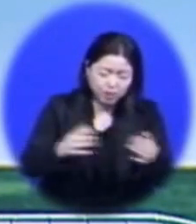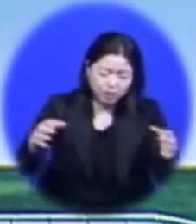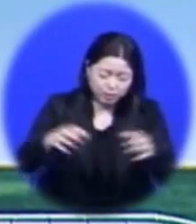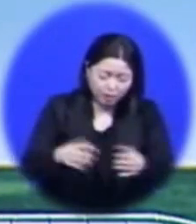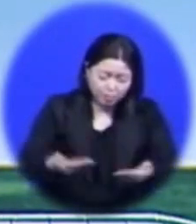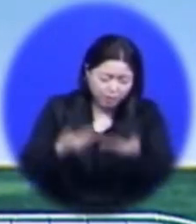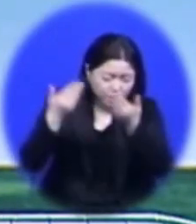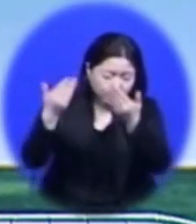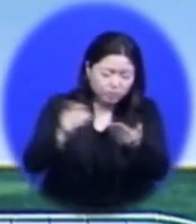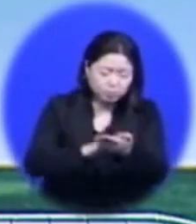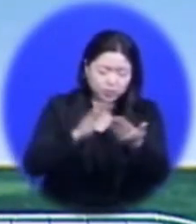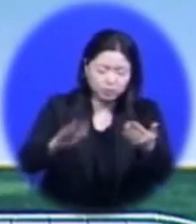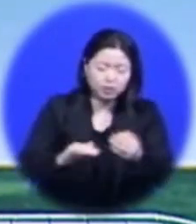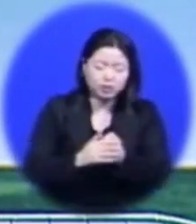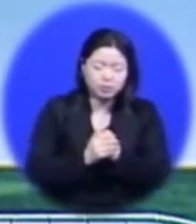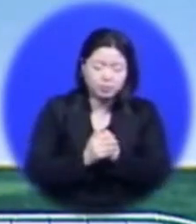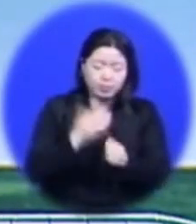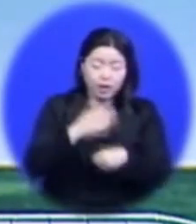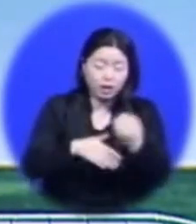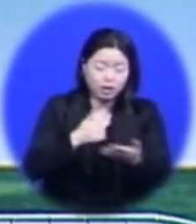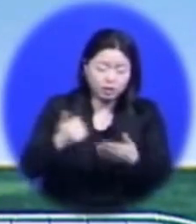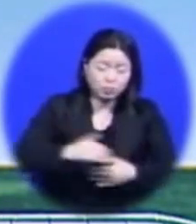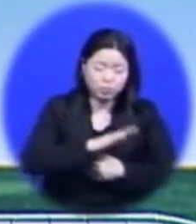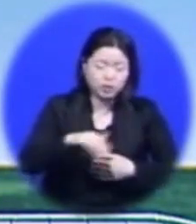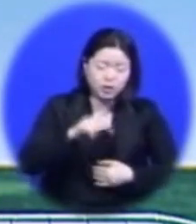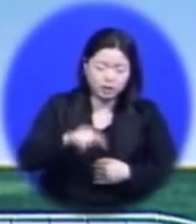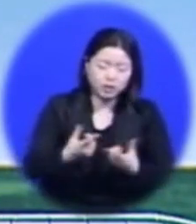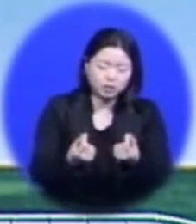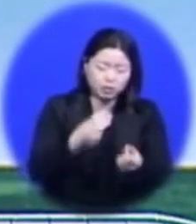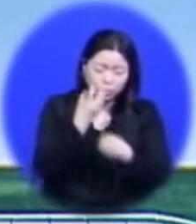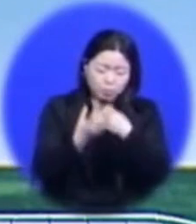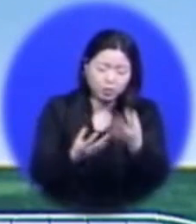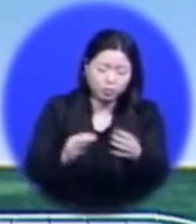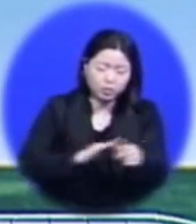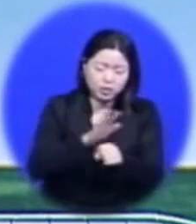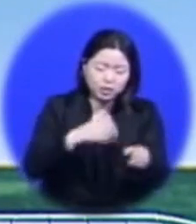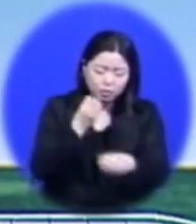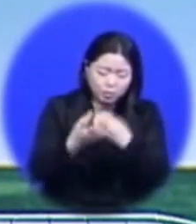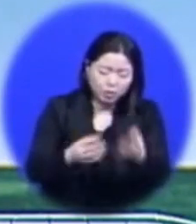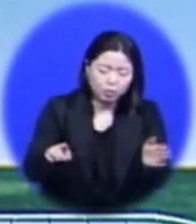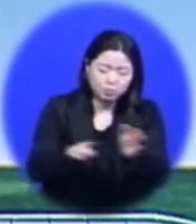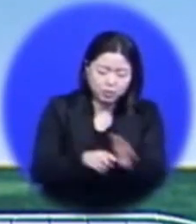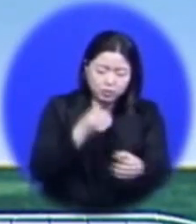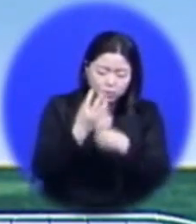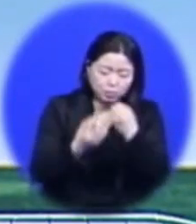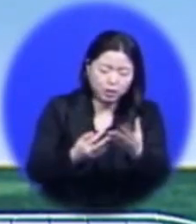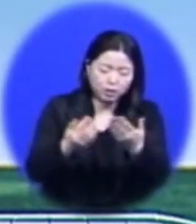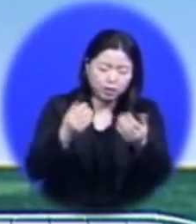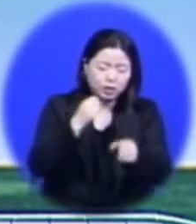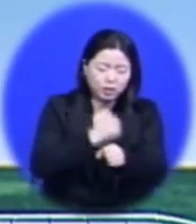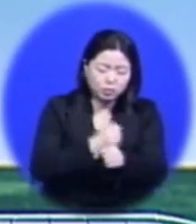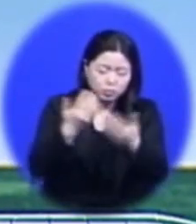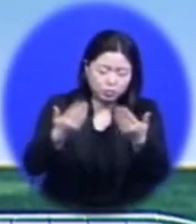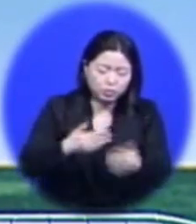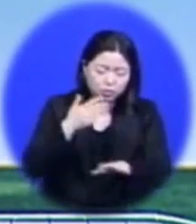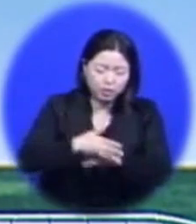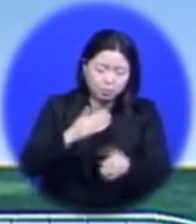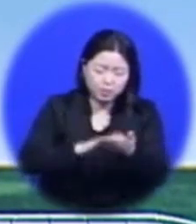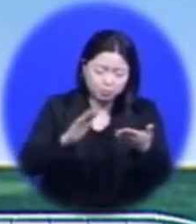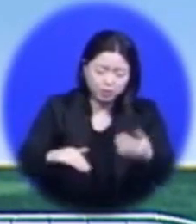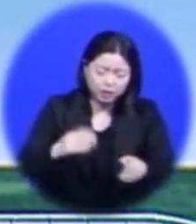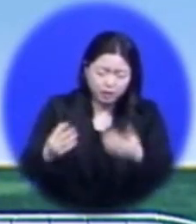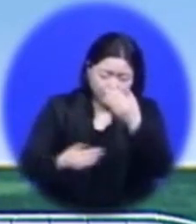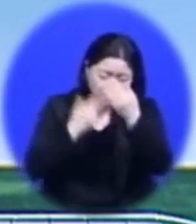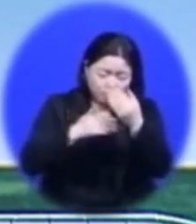담아 올려드립니다. 하나님 저희들이 이렇게 고백하고 사랑을 고백하고 믿음을 고백할 수 있게 해주셔서 감사합니다.